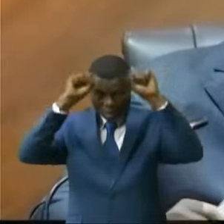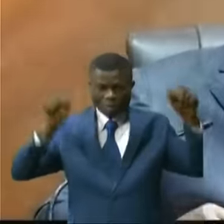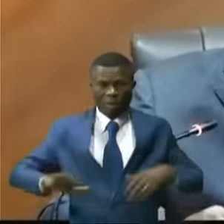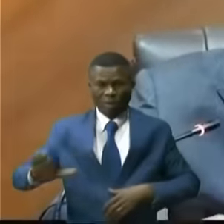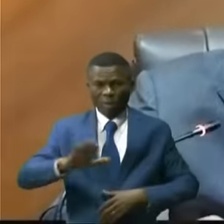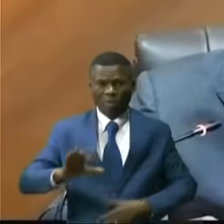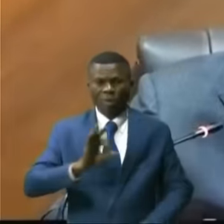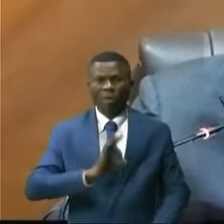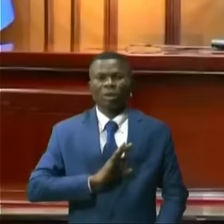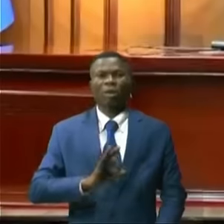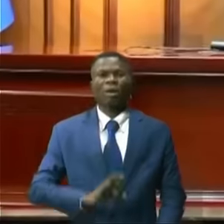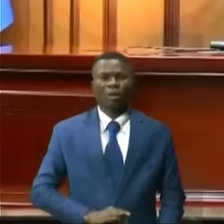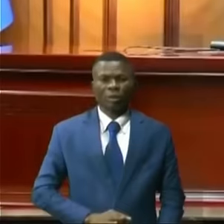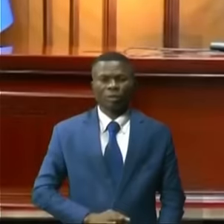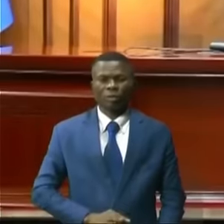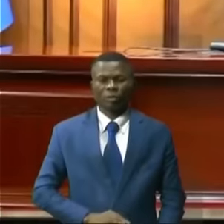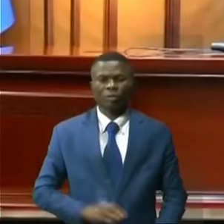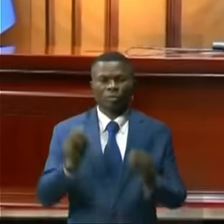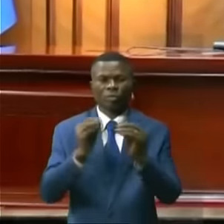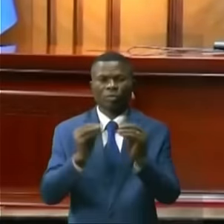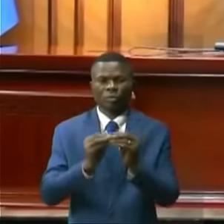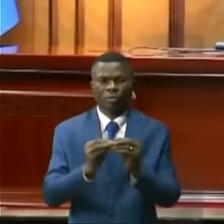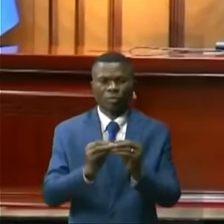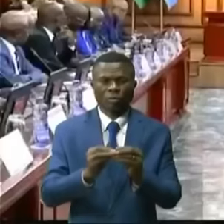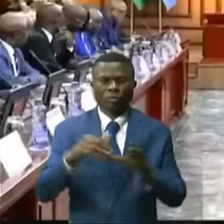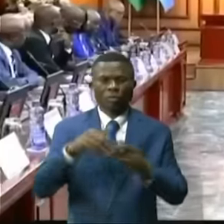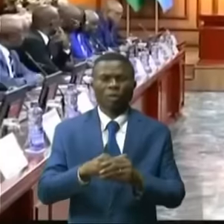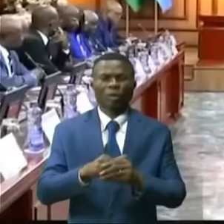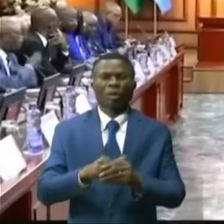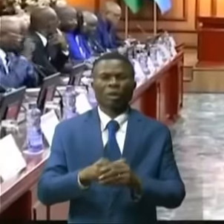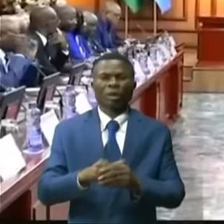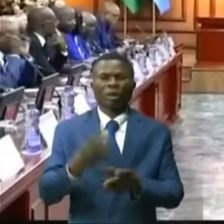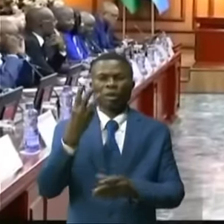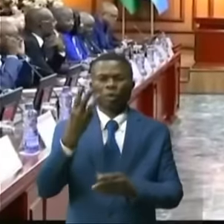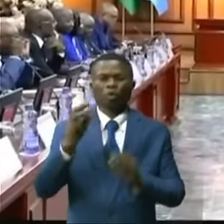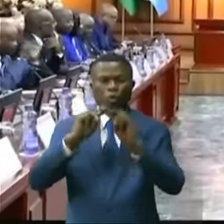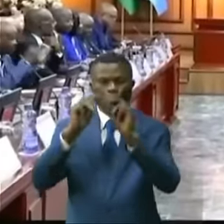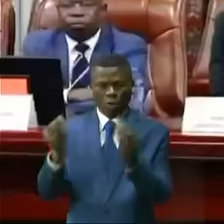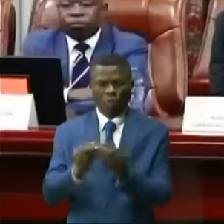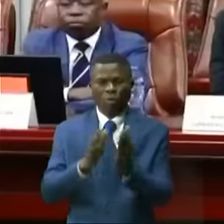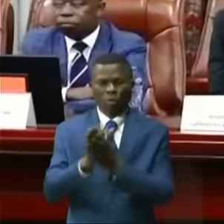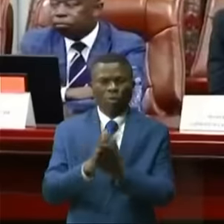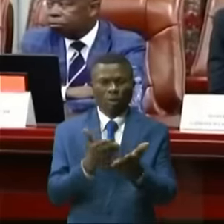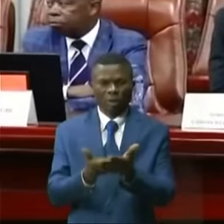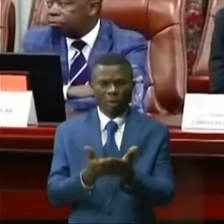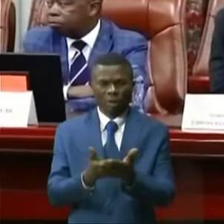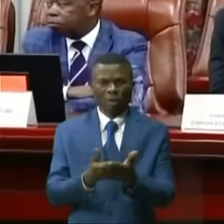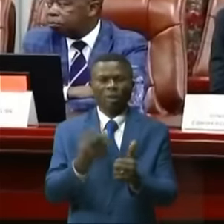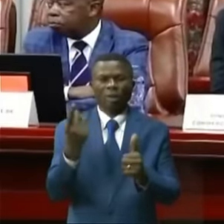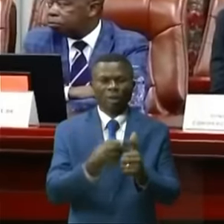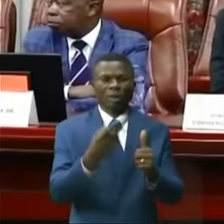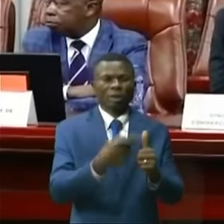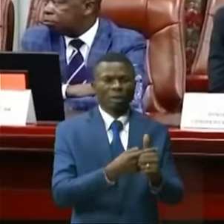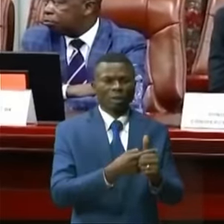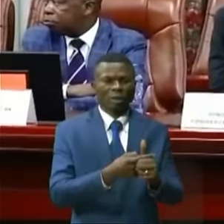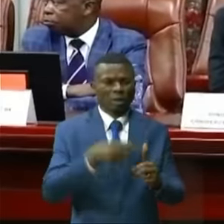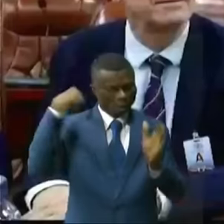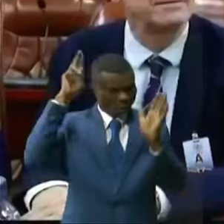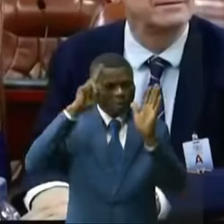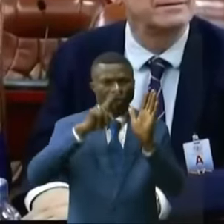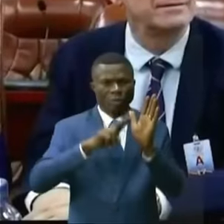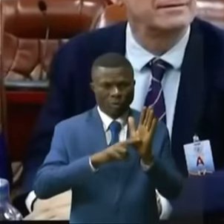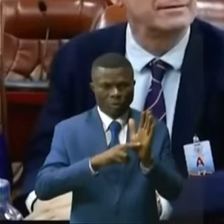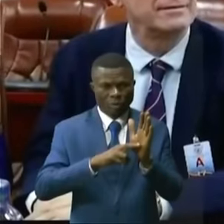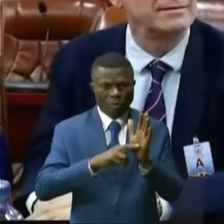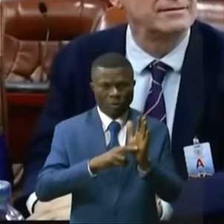Antoine tissekedi tchilombo a réuni autour d'une table les trois parties concernés il s'agit du gouvernement